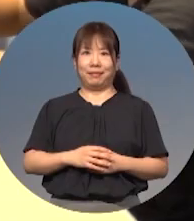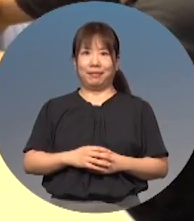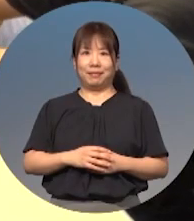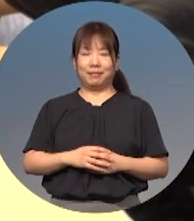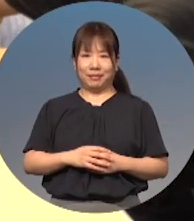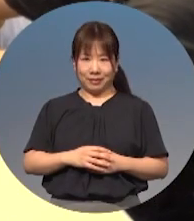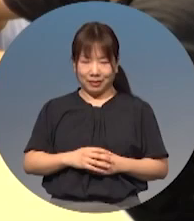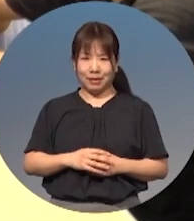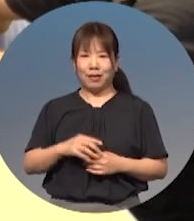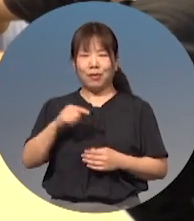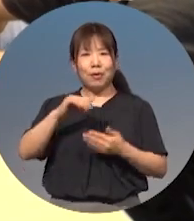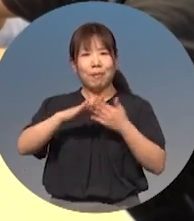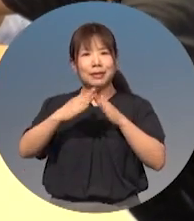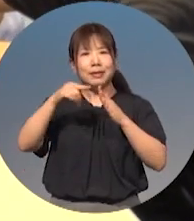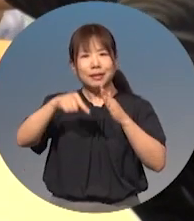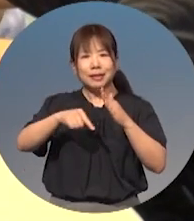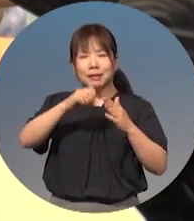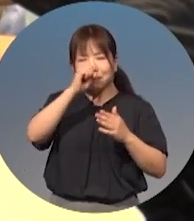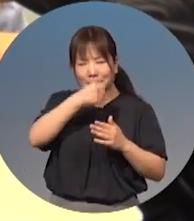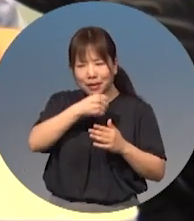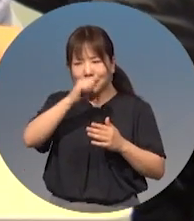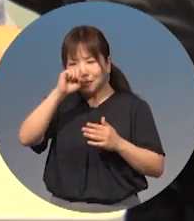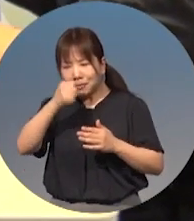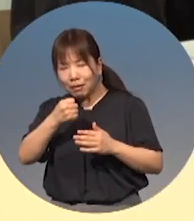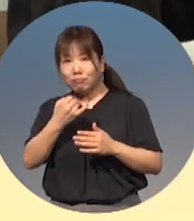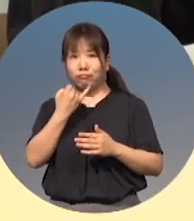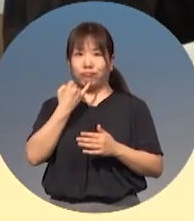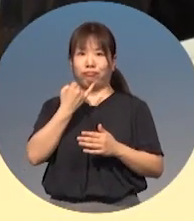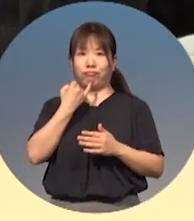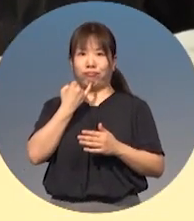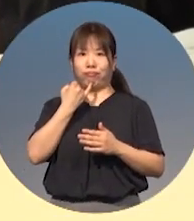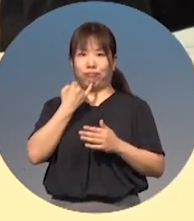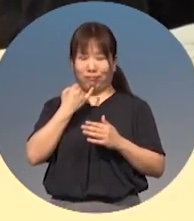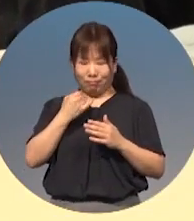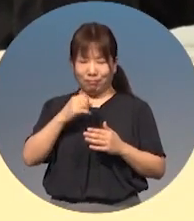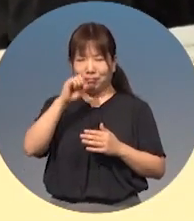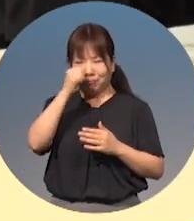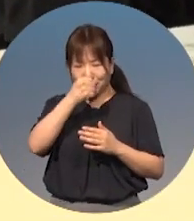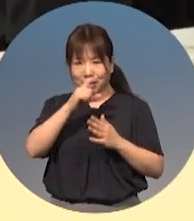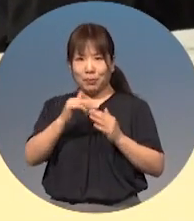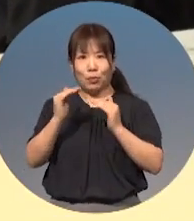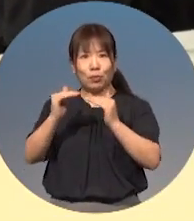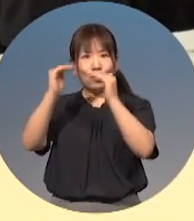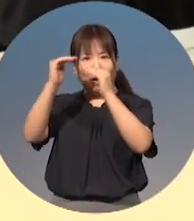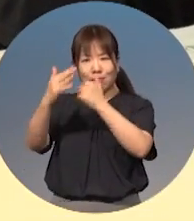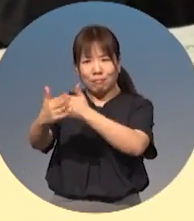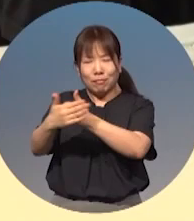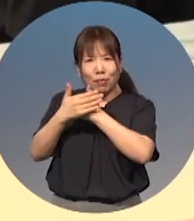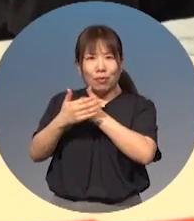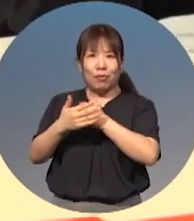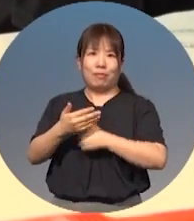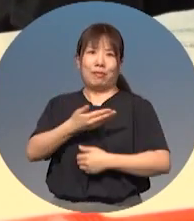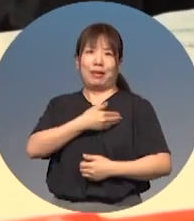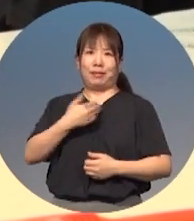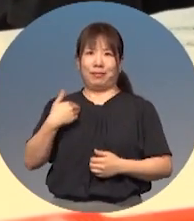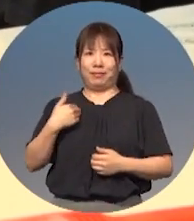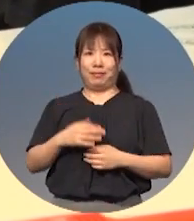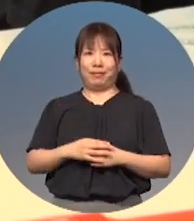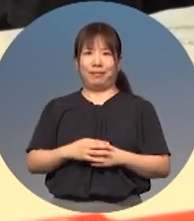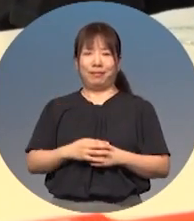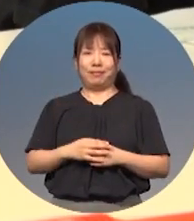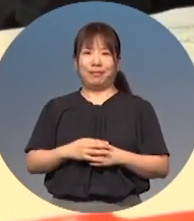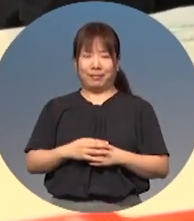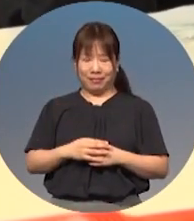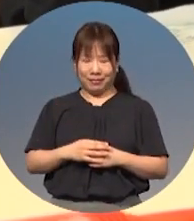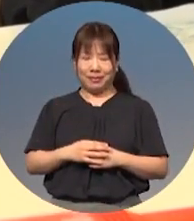で失敗し放題で受け入れてくれる大人がいっぱいいて挑戦できる場所失敗できる場所っていうのをもっと